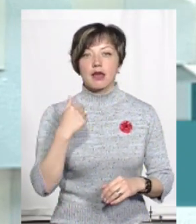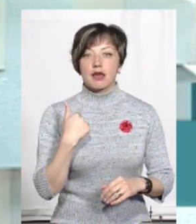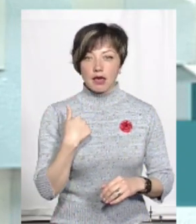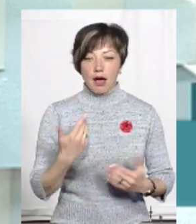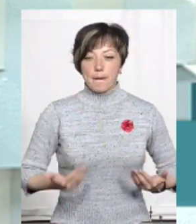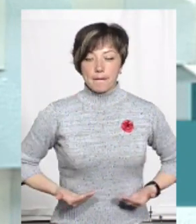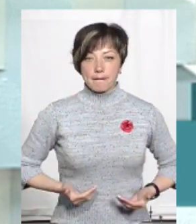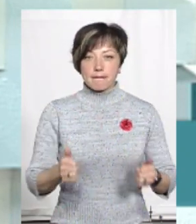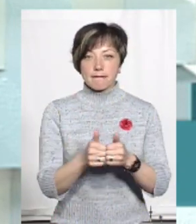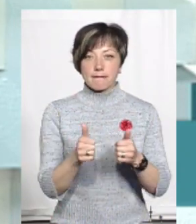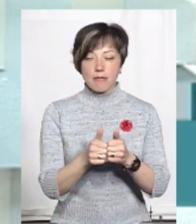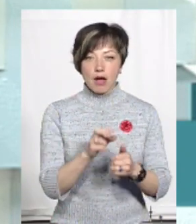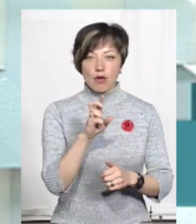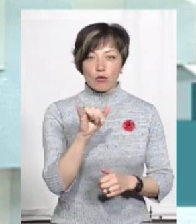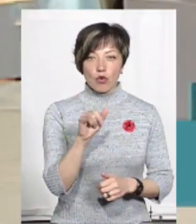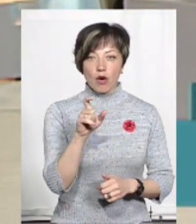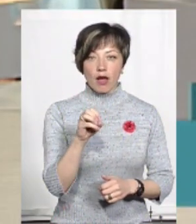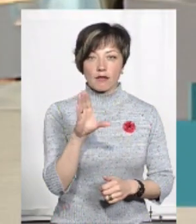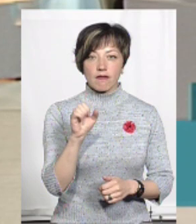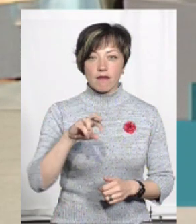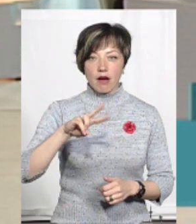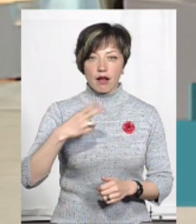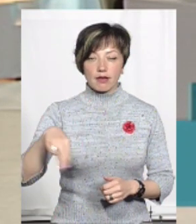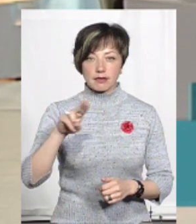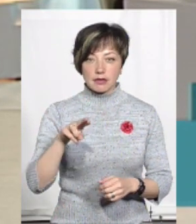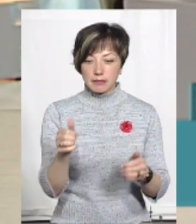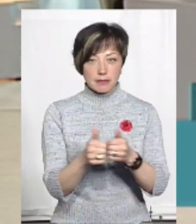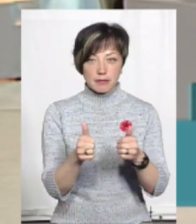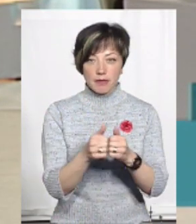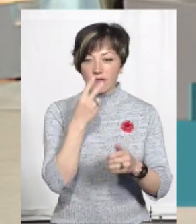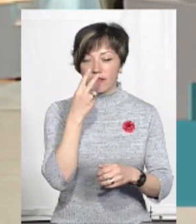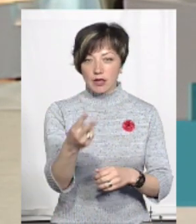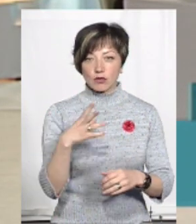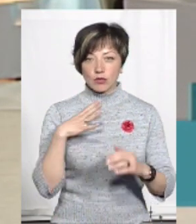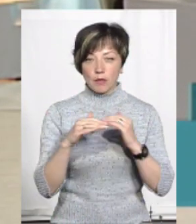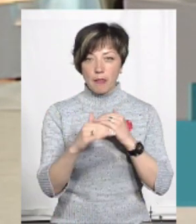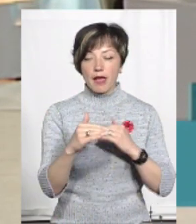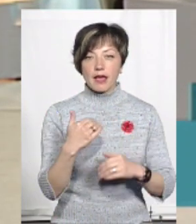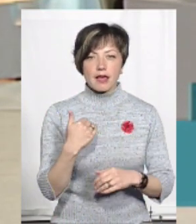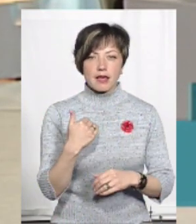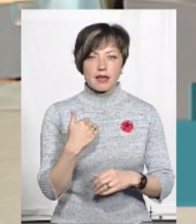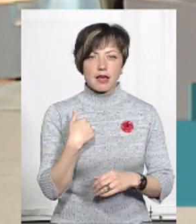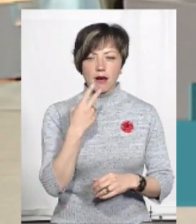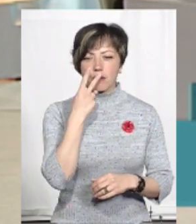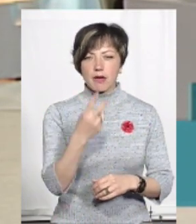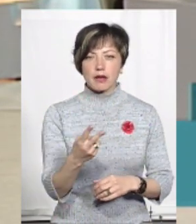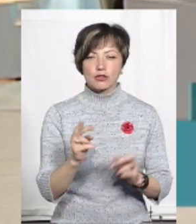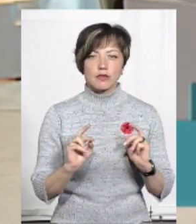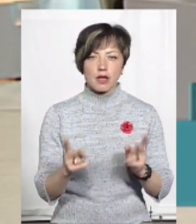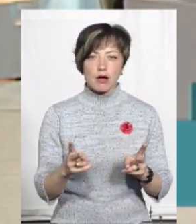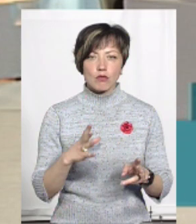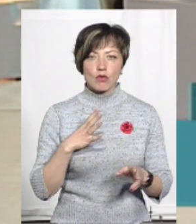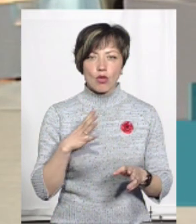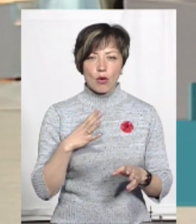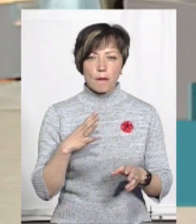Я мешкав неподалік Бухенвальда, обеліск через поле, зовсім неподалік було видно, і якось я бачив, як